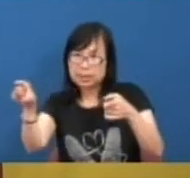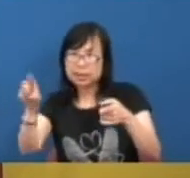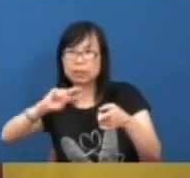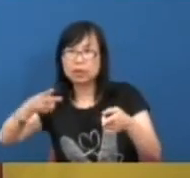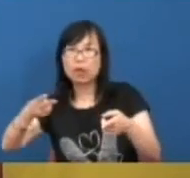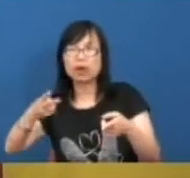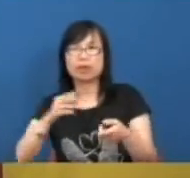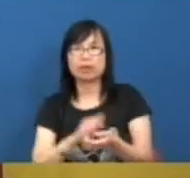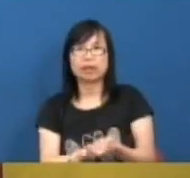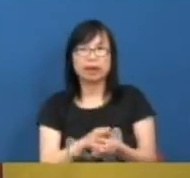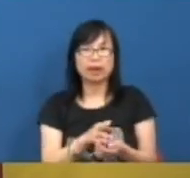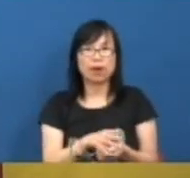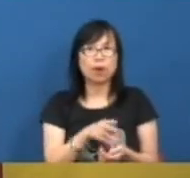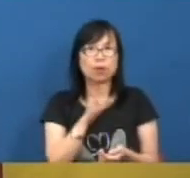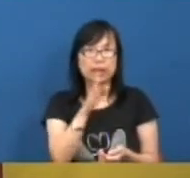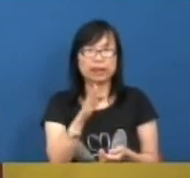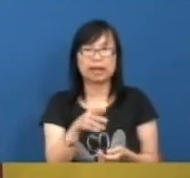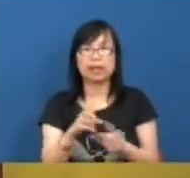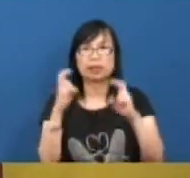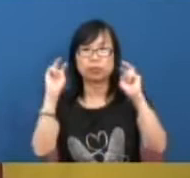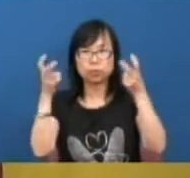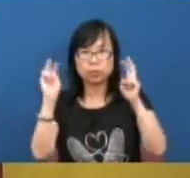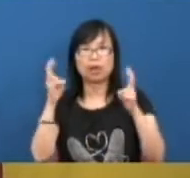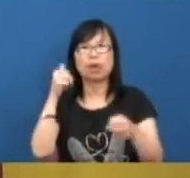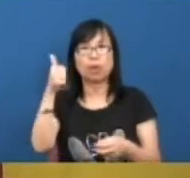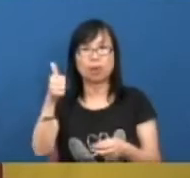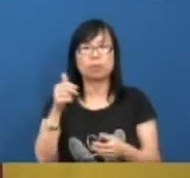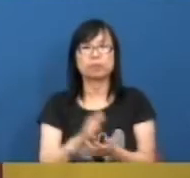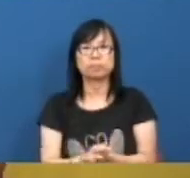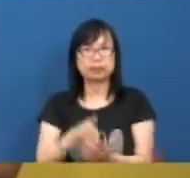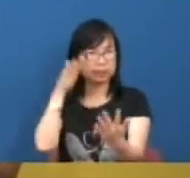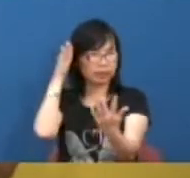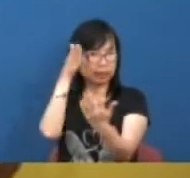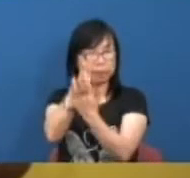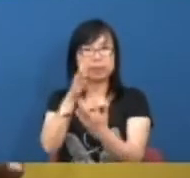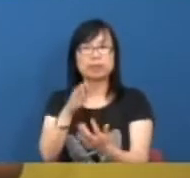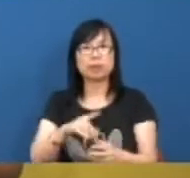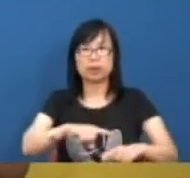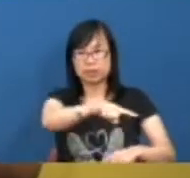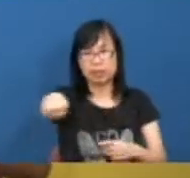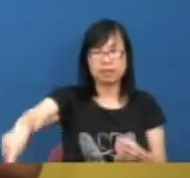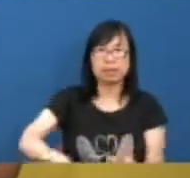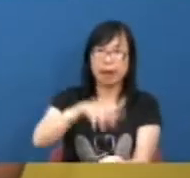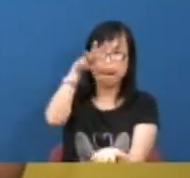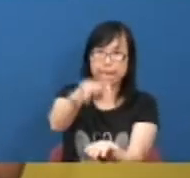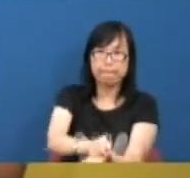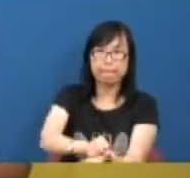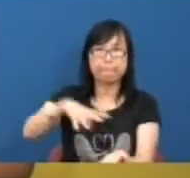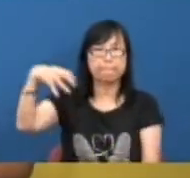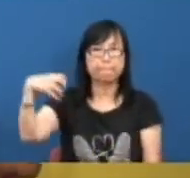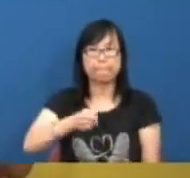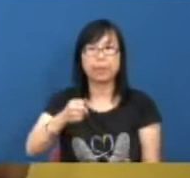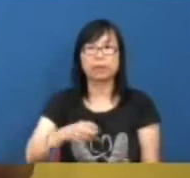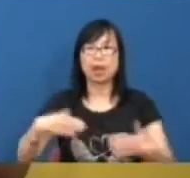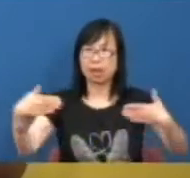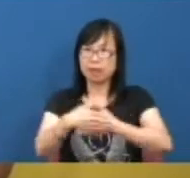好警世嚇，亦都好入題嘅一個，即係針對而家即係一啲地產霸權啊，呢、這個